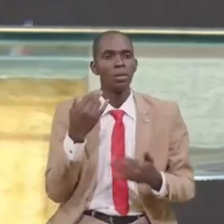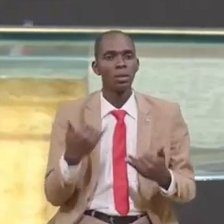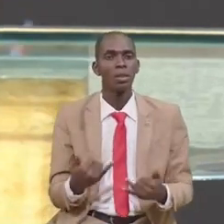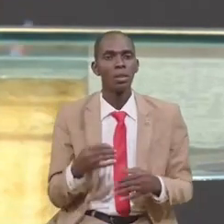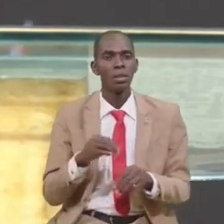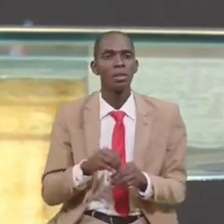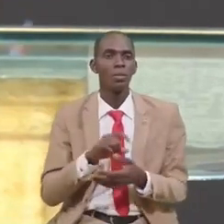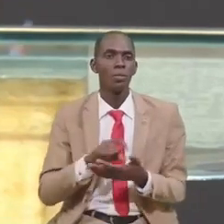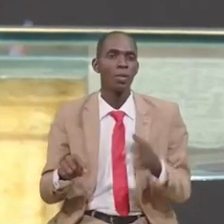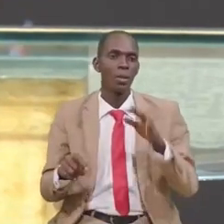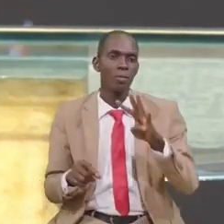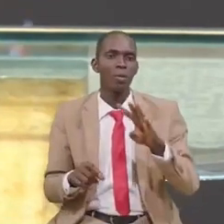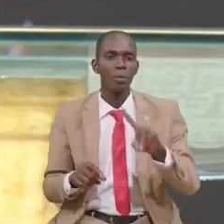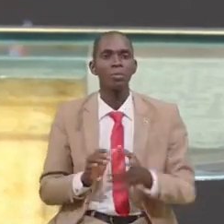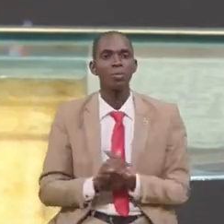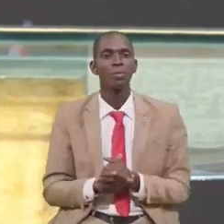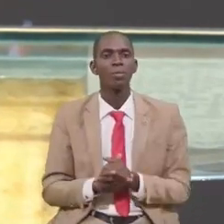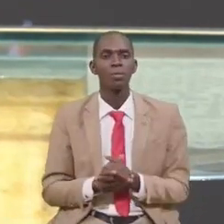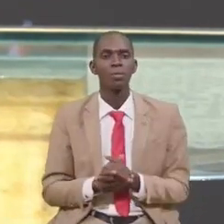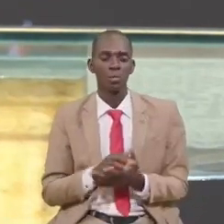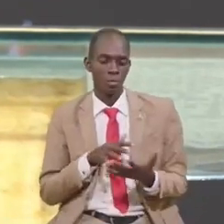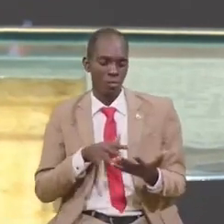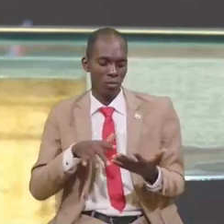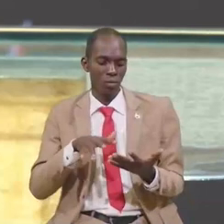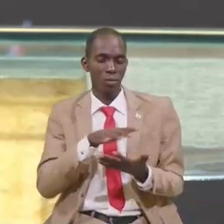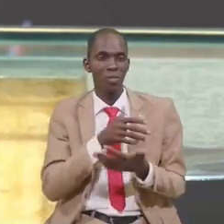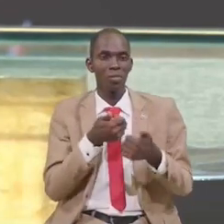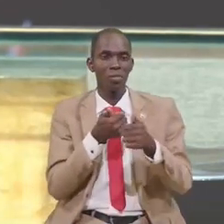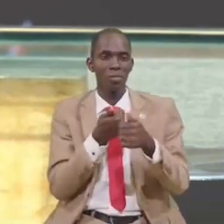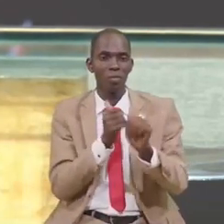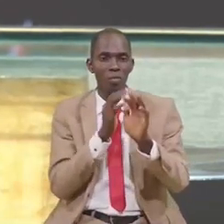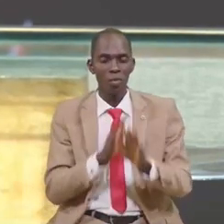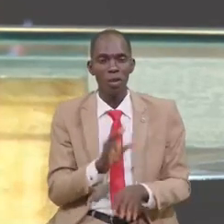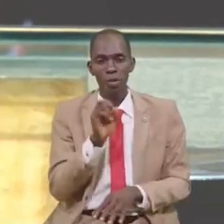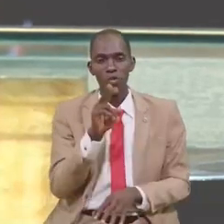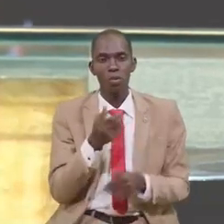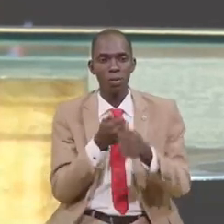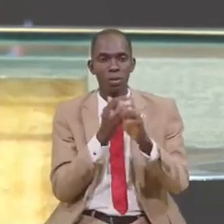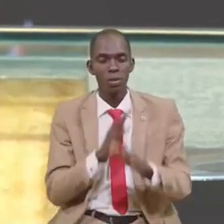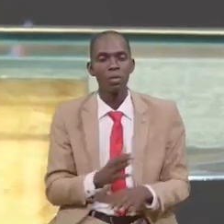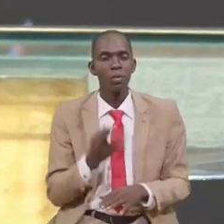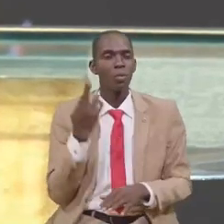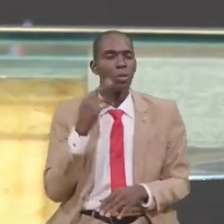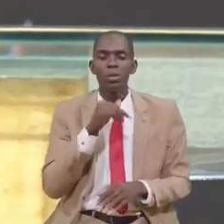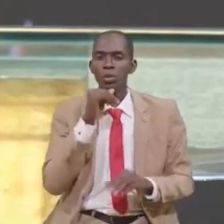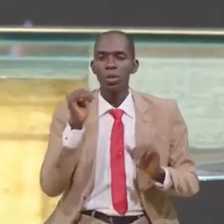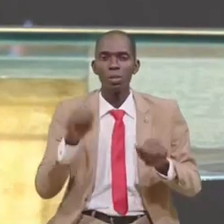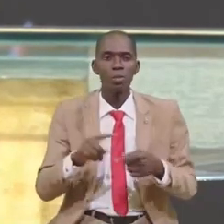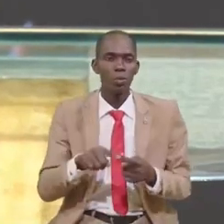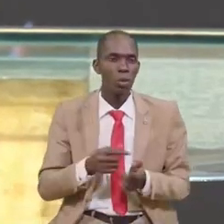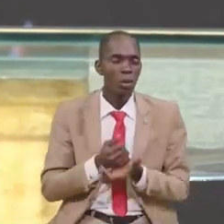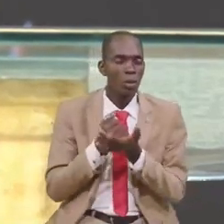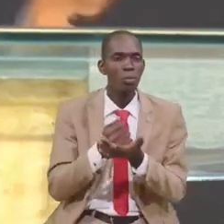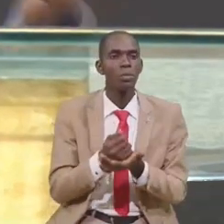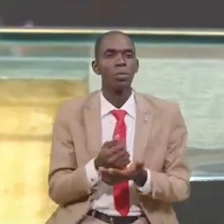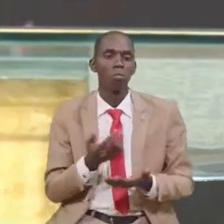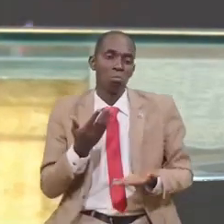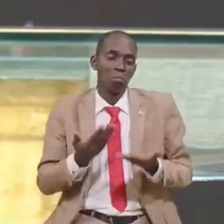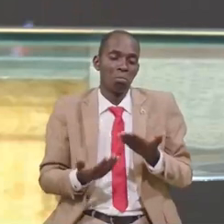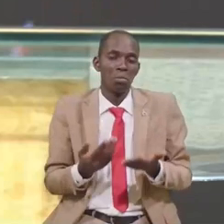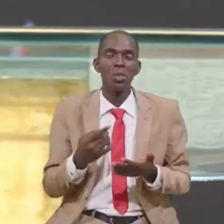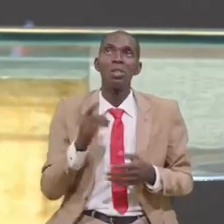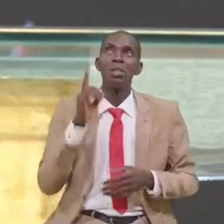Verset 41. Ses disciples ne peuvent pas aider. Ses disciples ne peuvent pas le servir, quoi qu'il